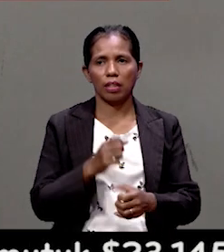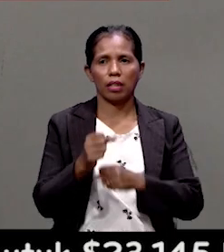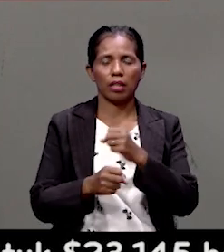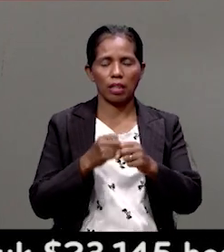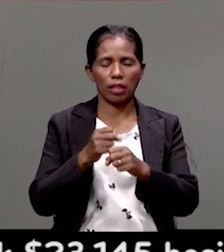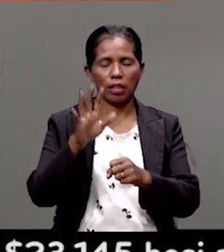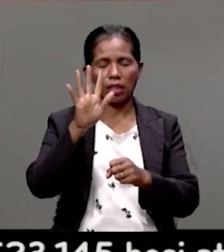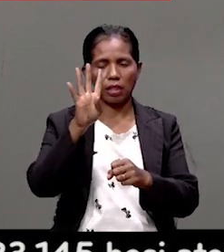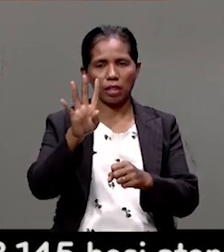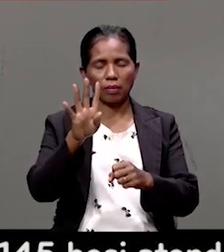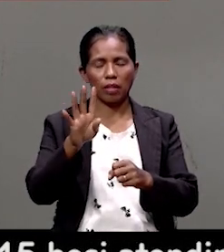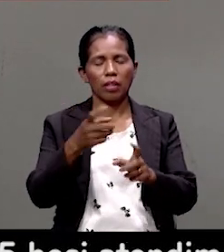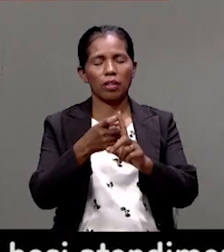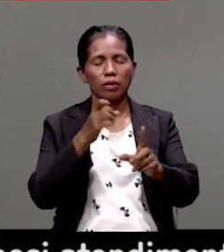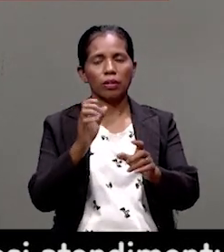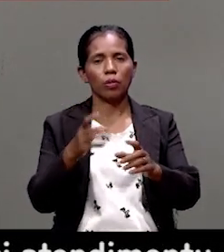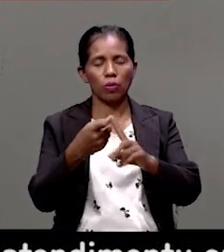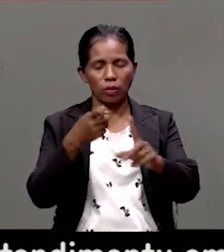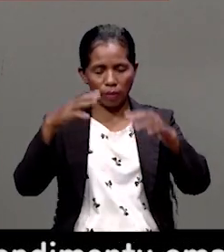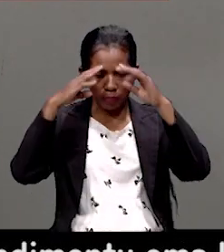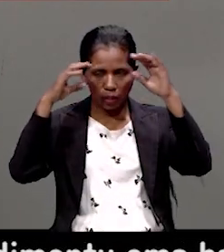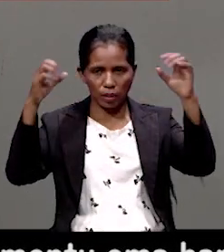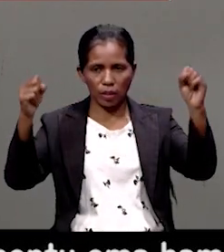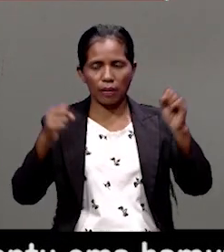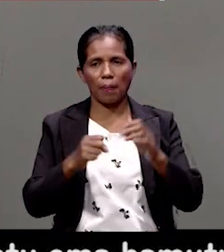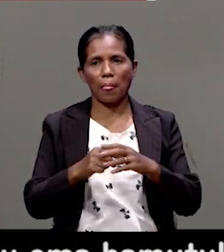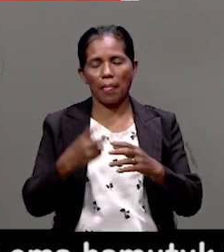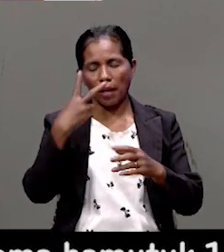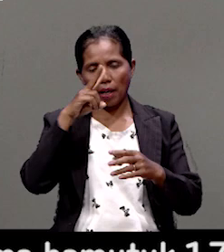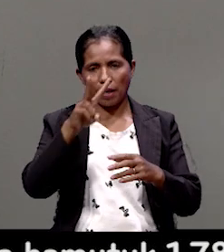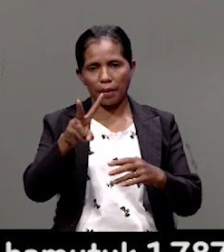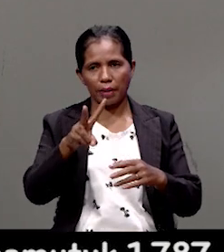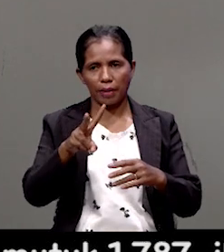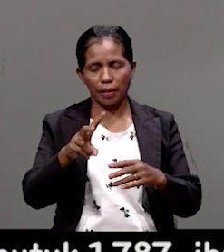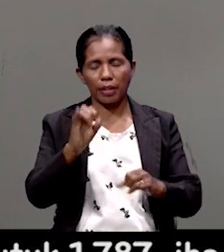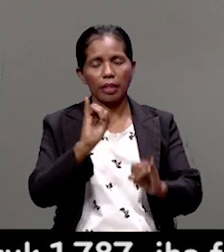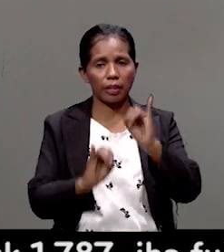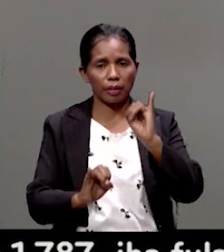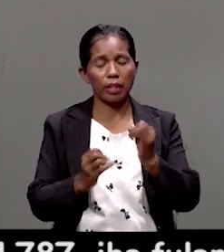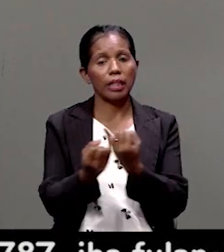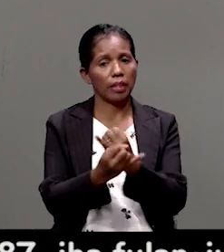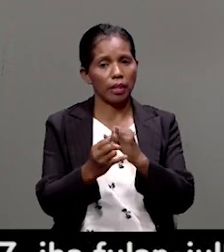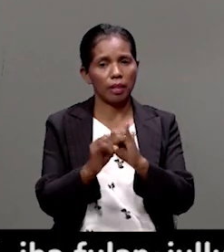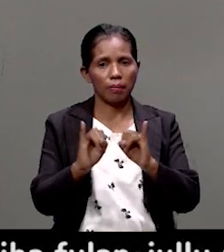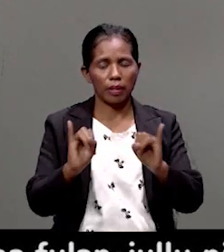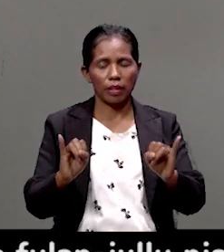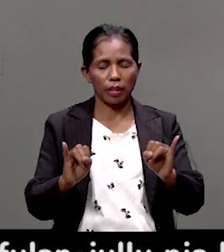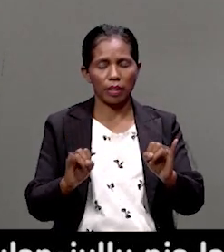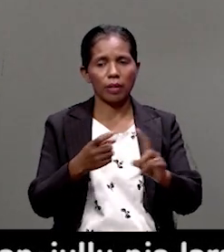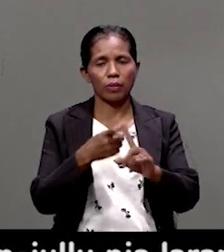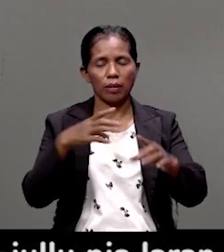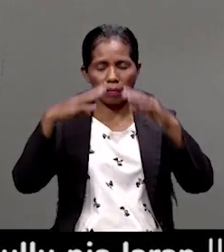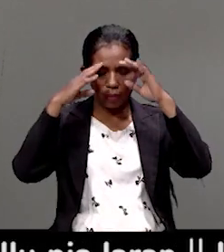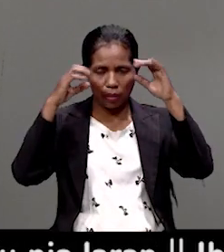tinan lima ikus ne mais kandidatura mais presidente. I hareba compara ba independente candidatura usi presiden